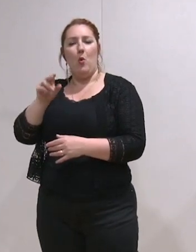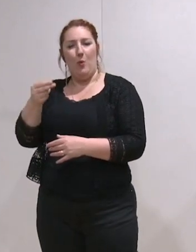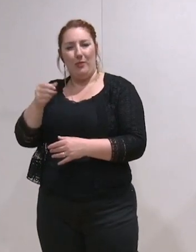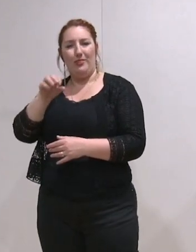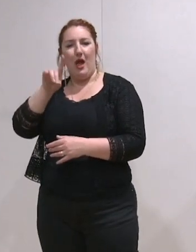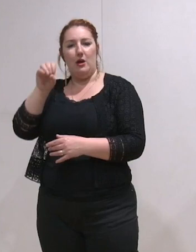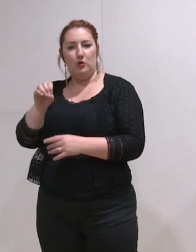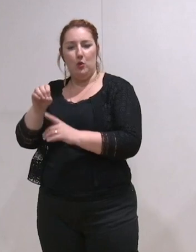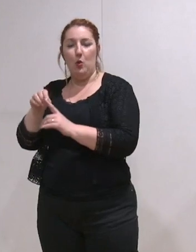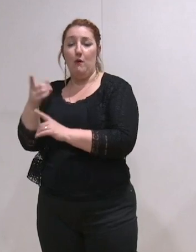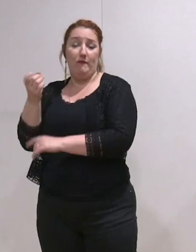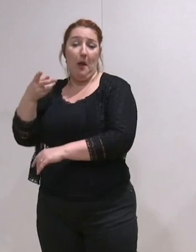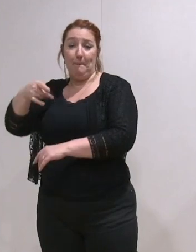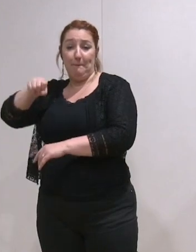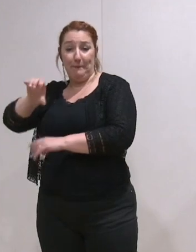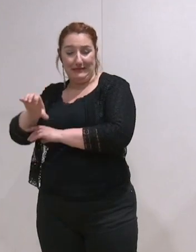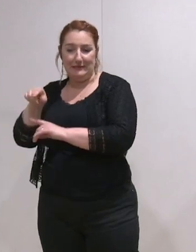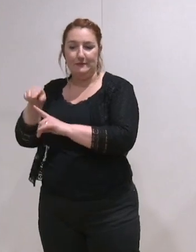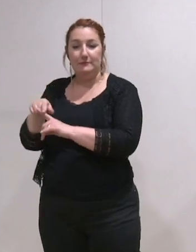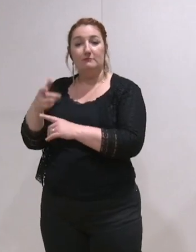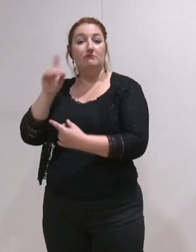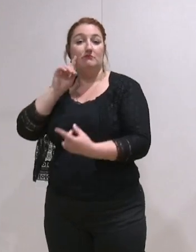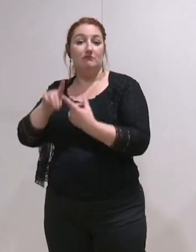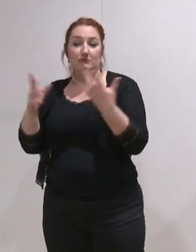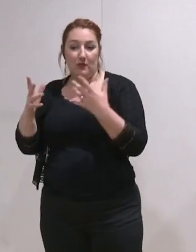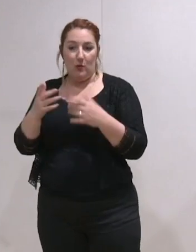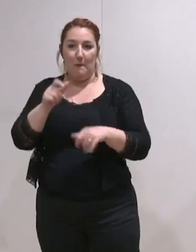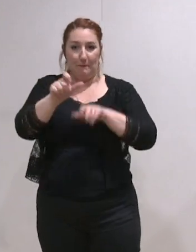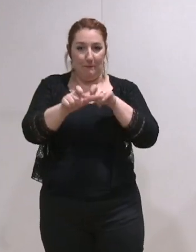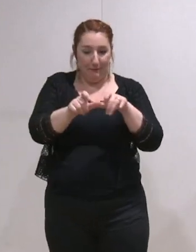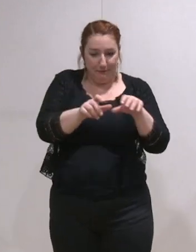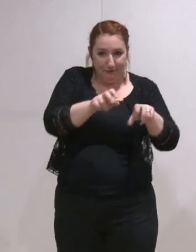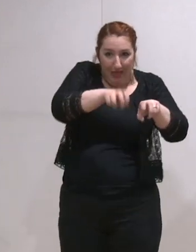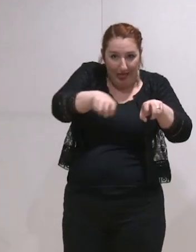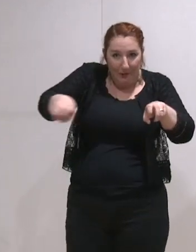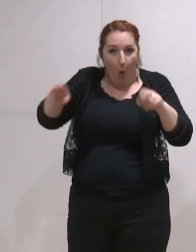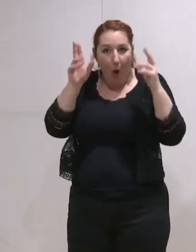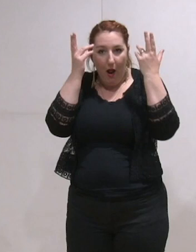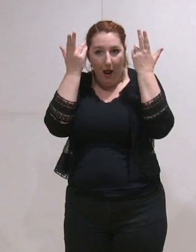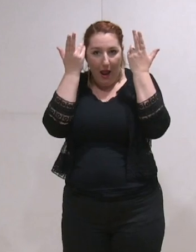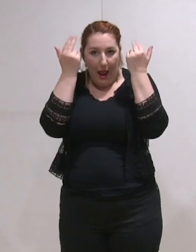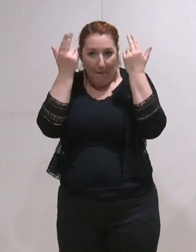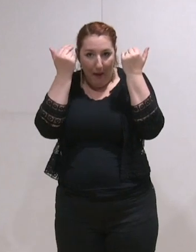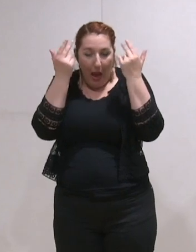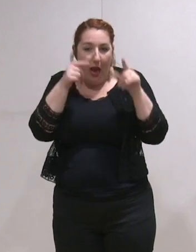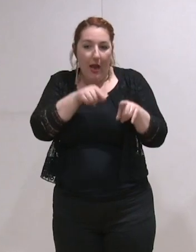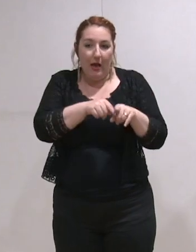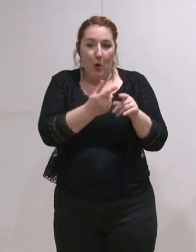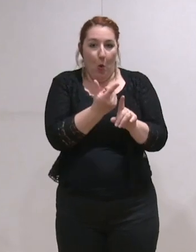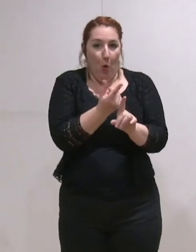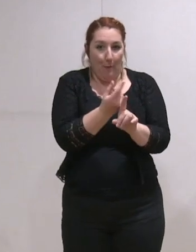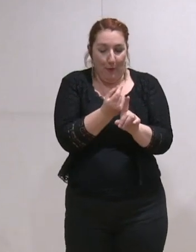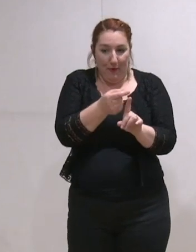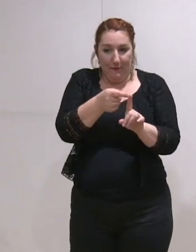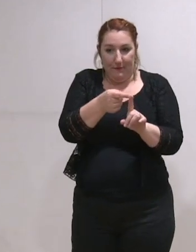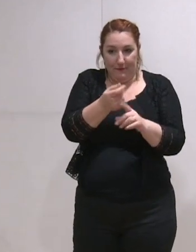pour décrire la croissance d'une population de lapin donc quand on prend un couple de lapin qui